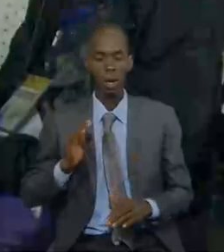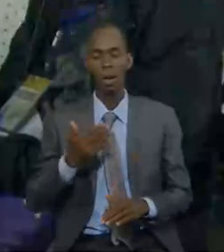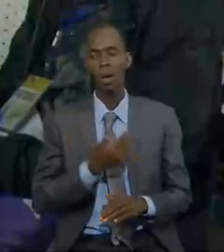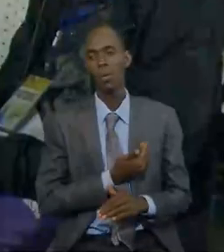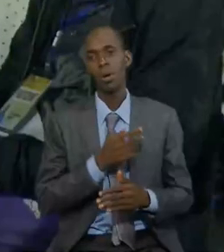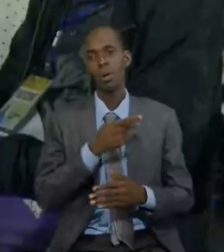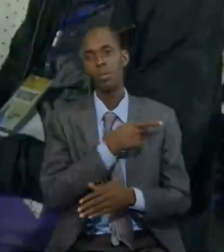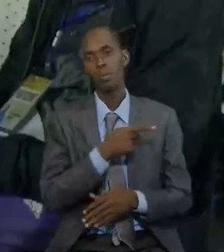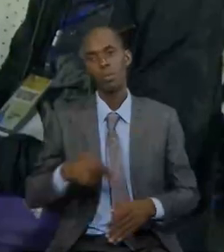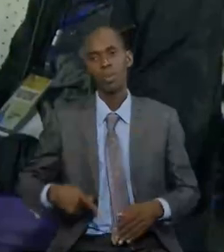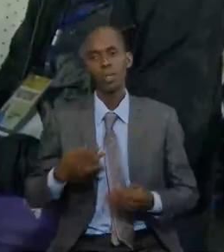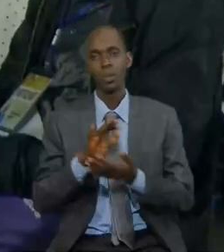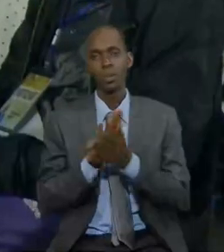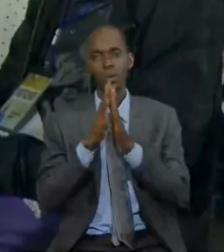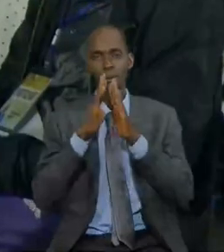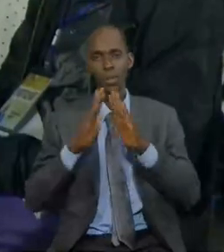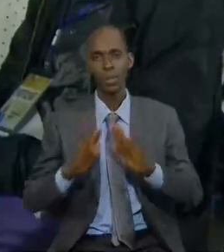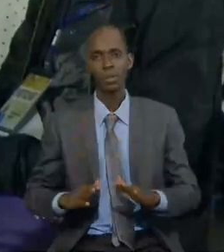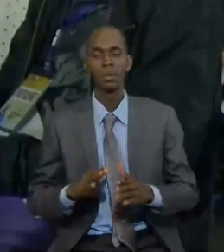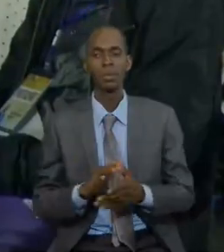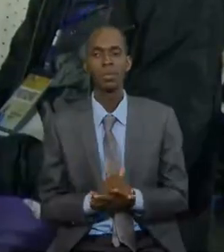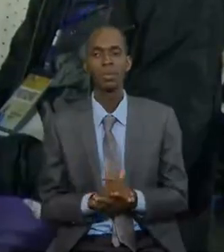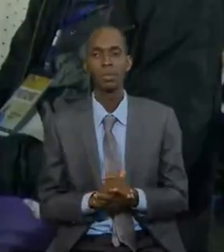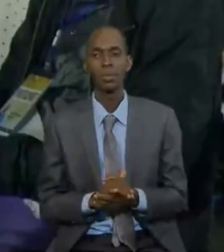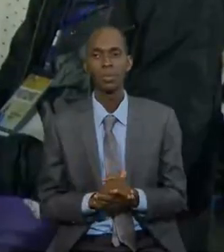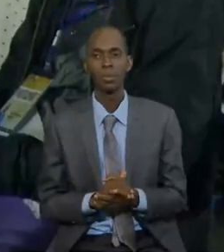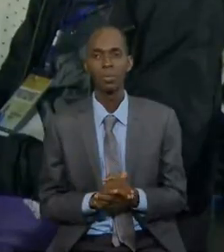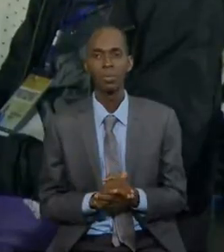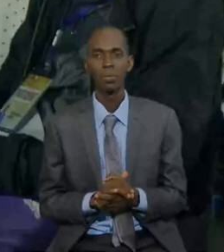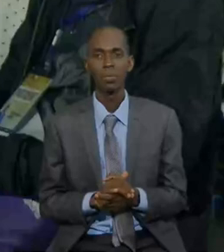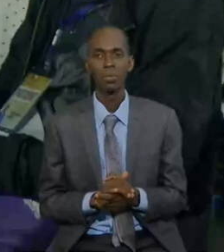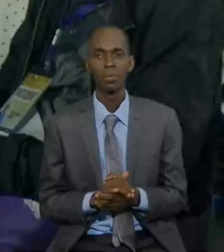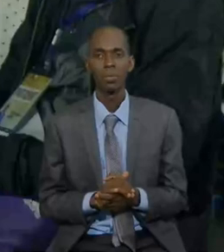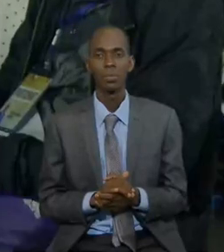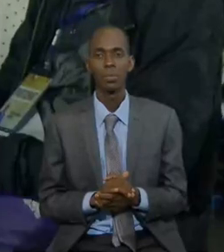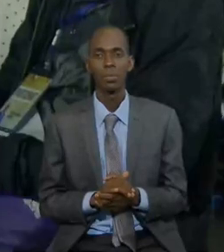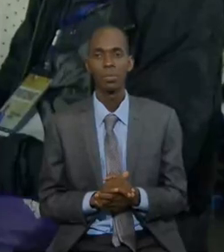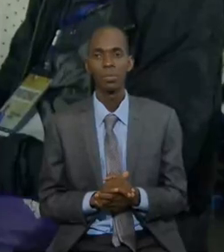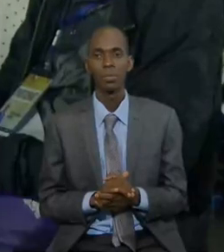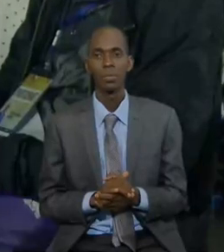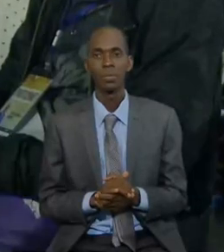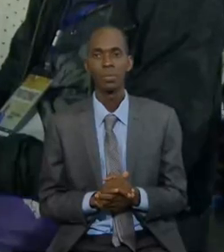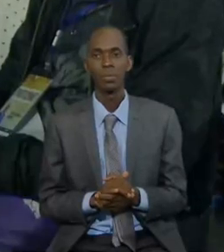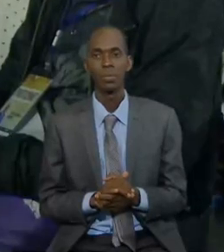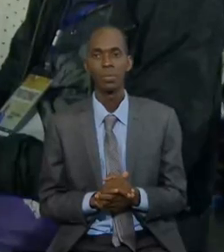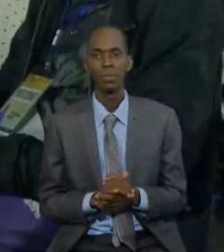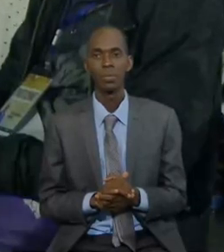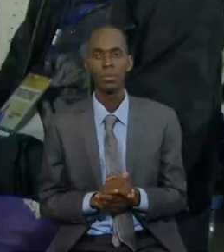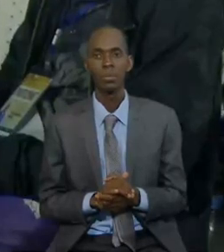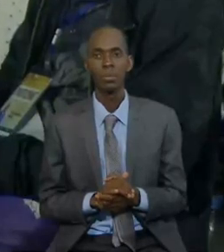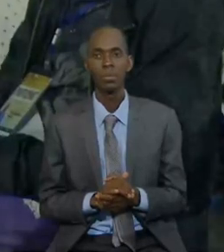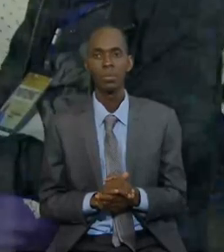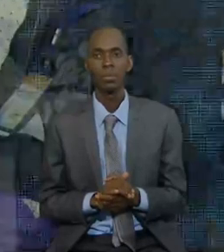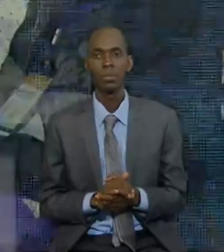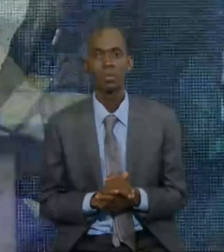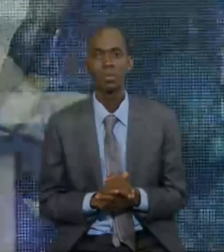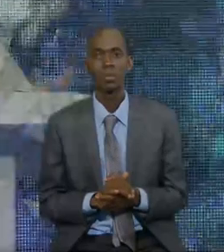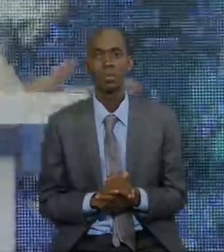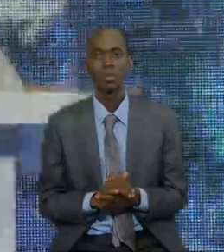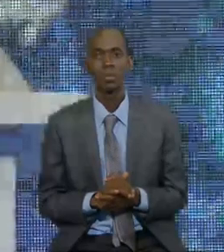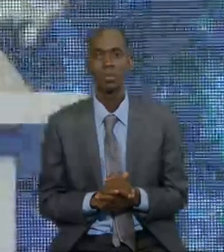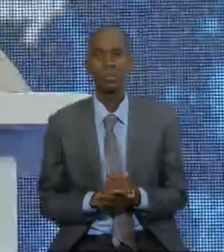maintenant apporter la paix dans ta vie dans ton cœur dans ton foyer et maintenant il est ton prince de paix mon prince de